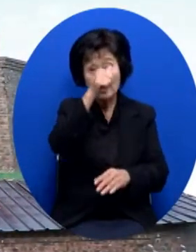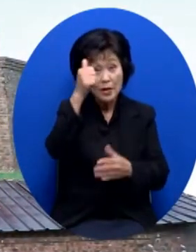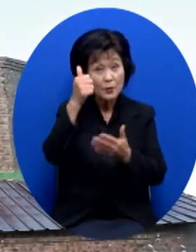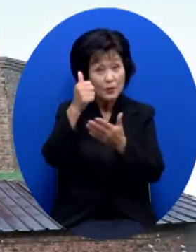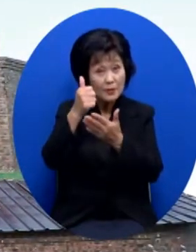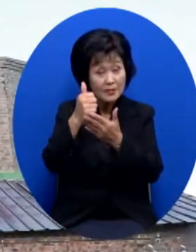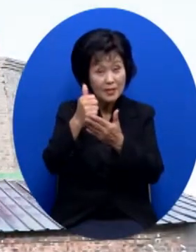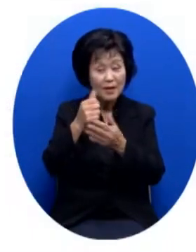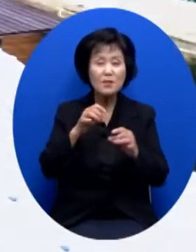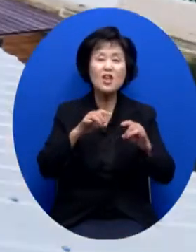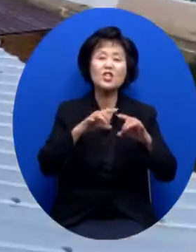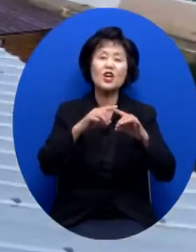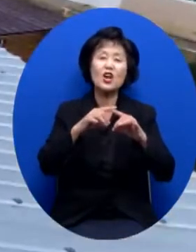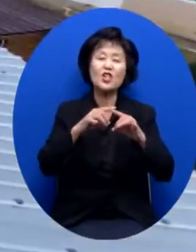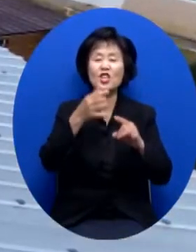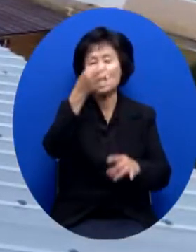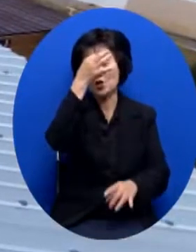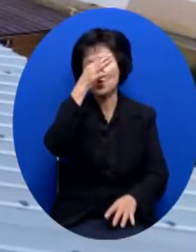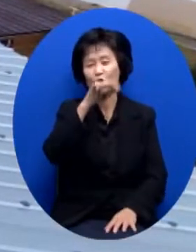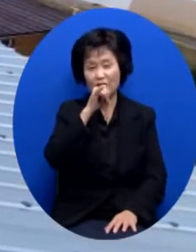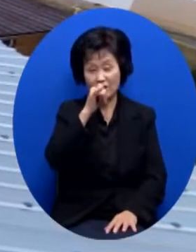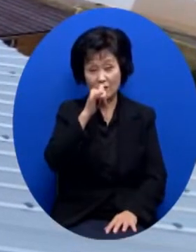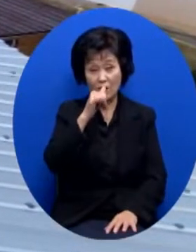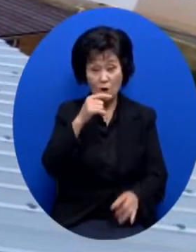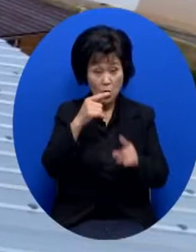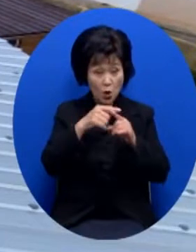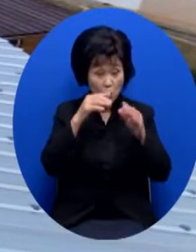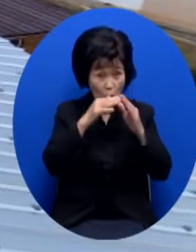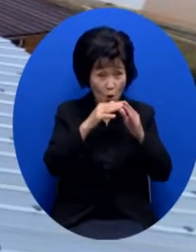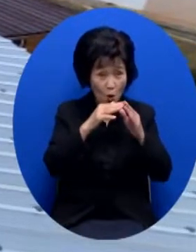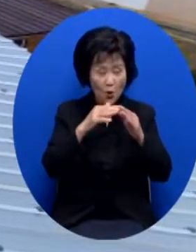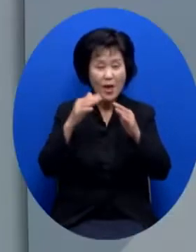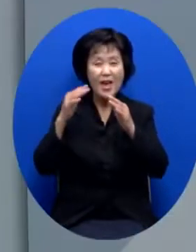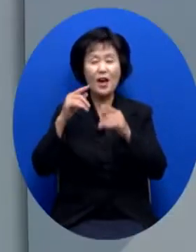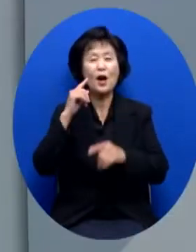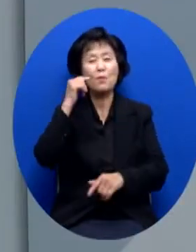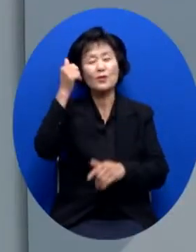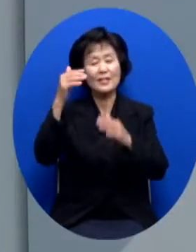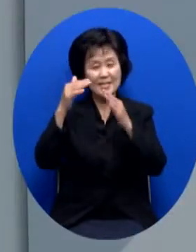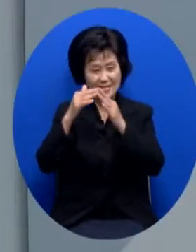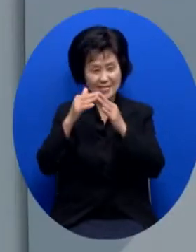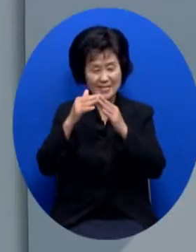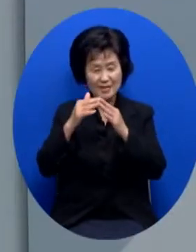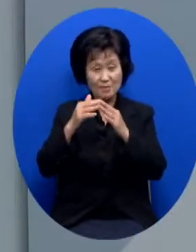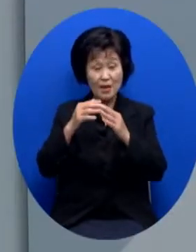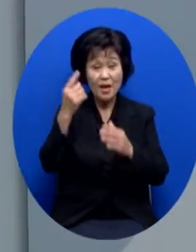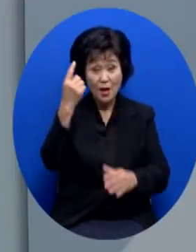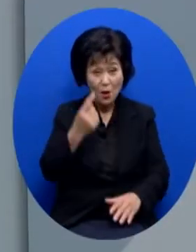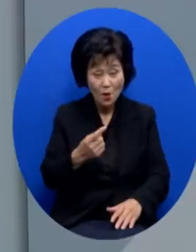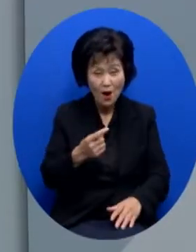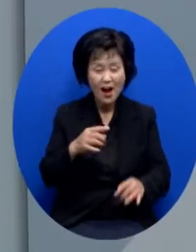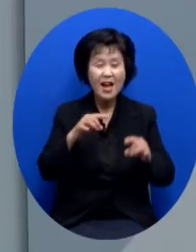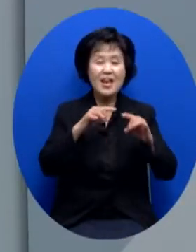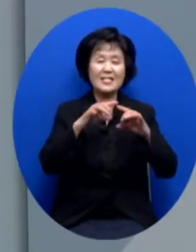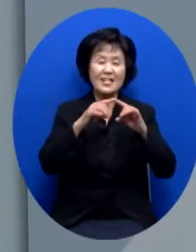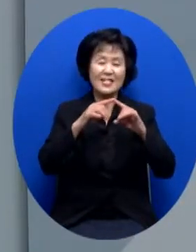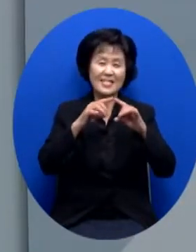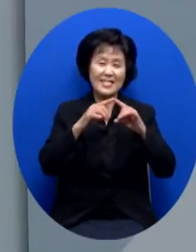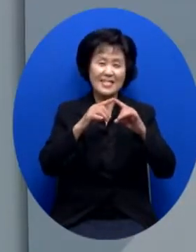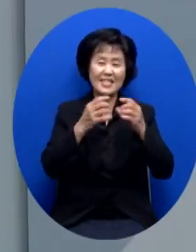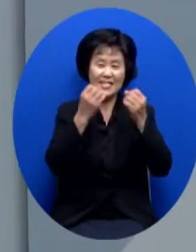전기된 달란트가 있어서 그 교회와 사택 전체에 전기를 새롭게 수리하는 그 엄청난 일을 하게